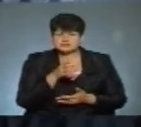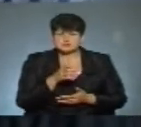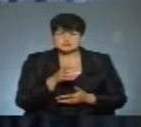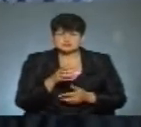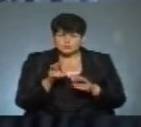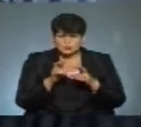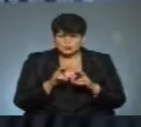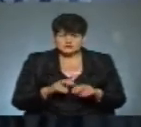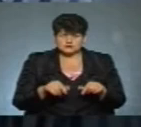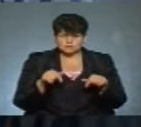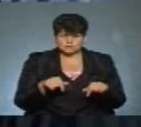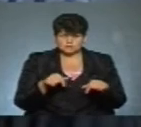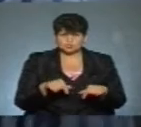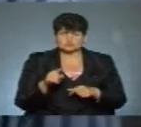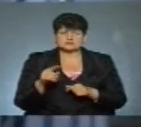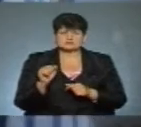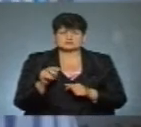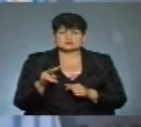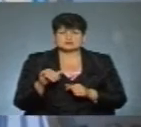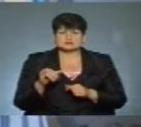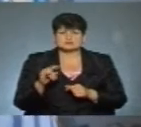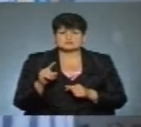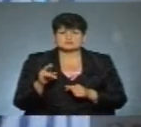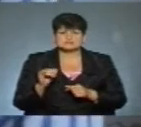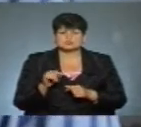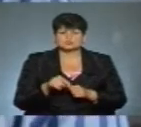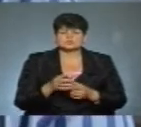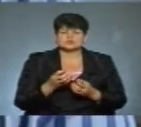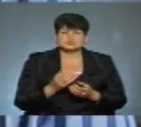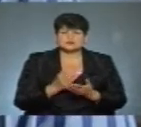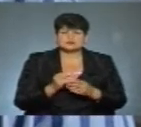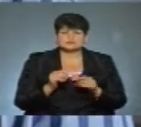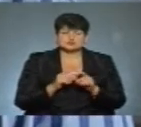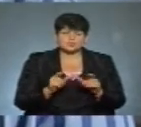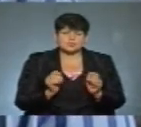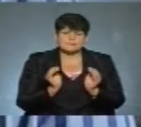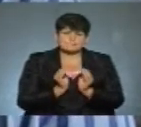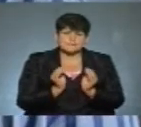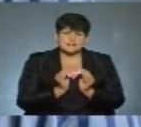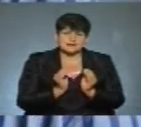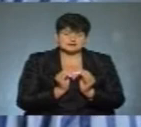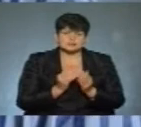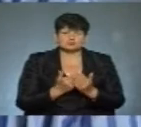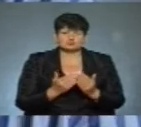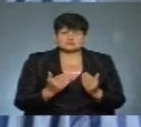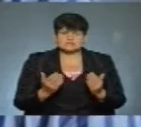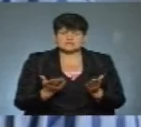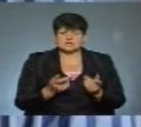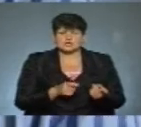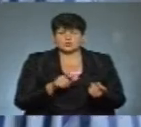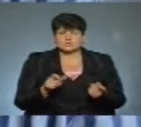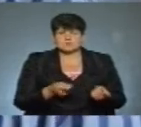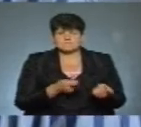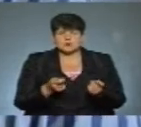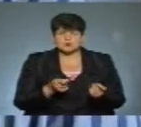археологічних досліджень тут в Заліссях. Крім того, тут ще є в школі маленький музейчик, який люди